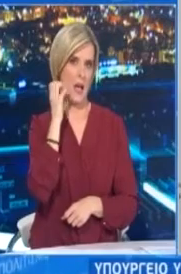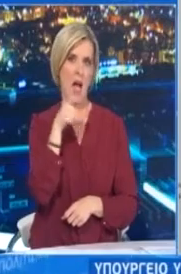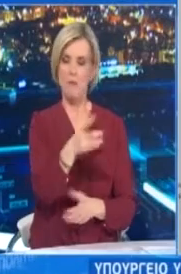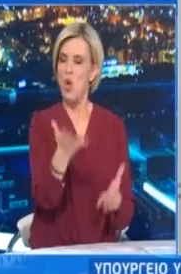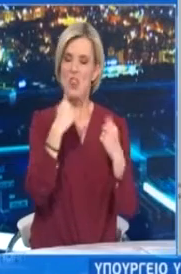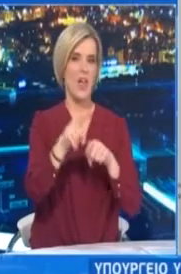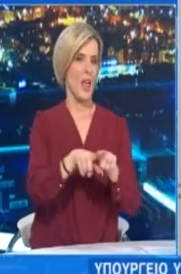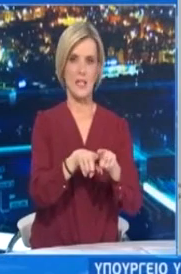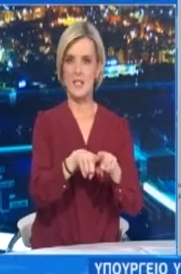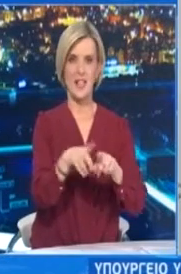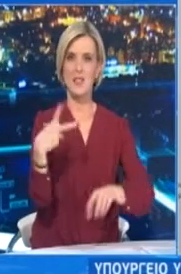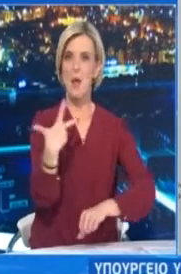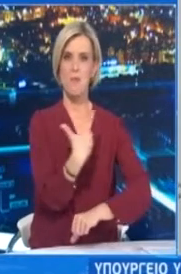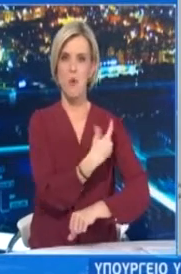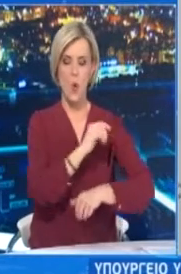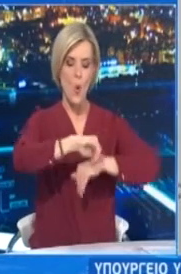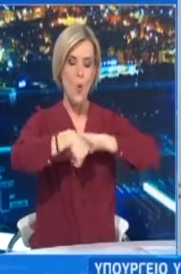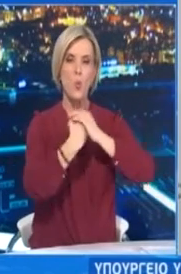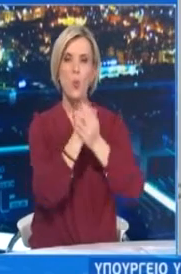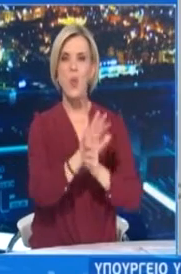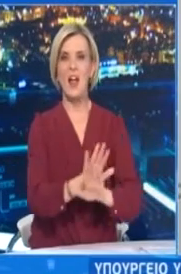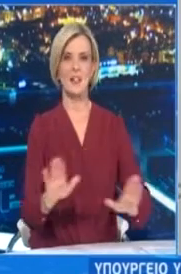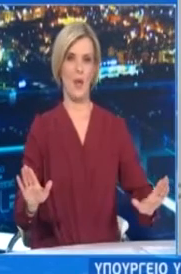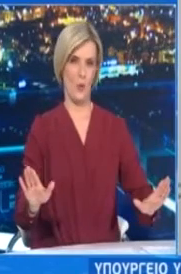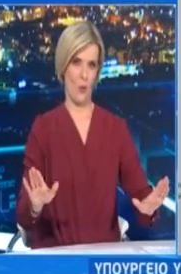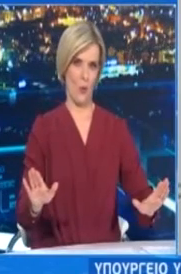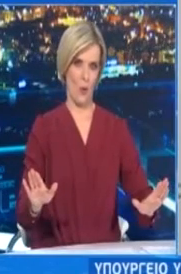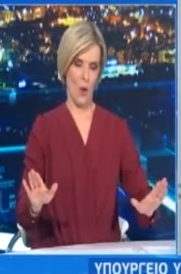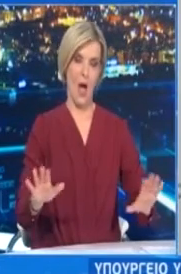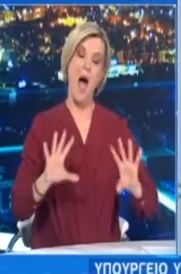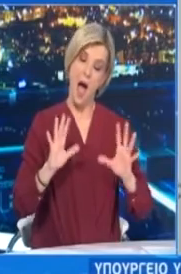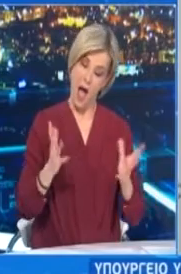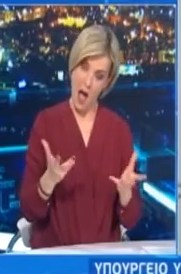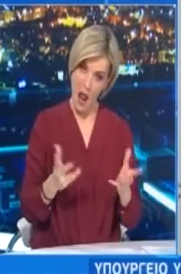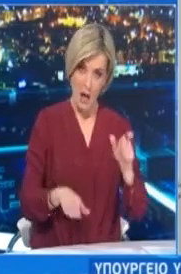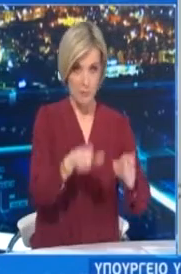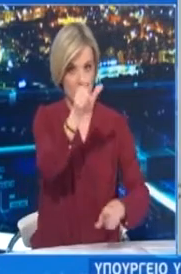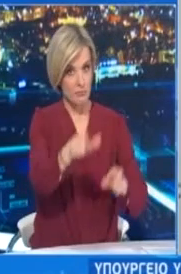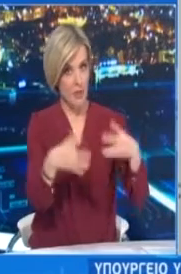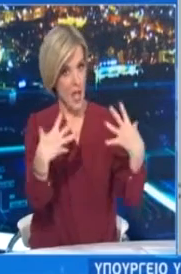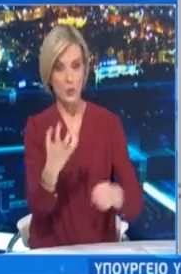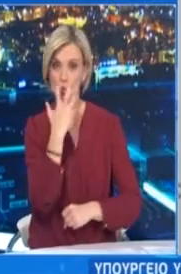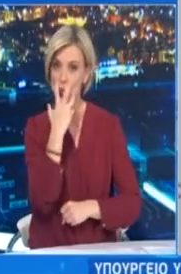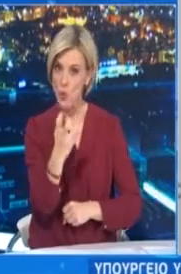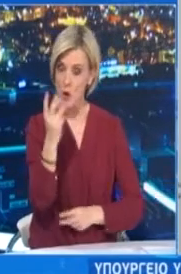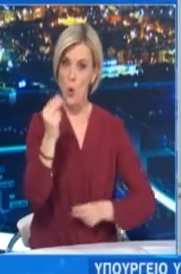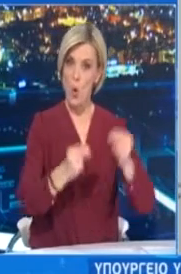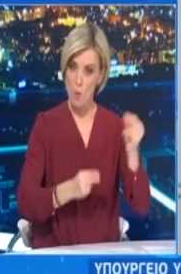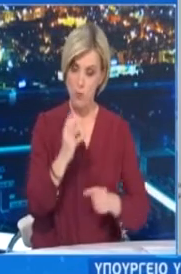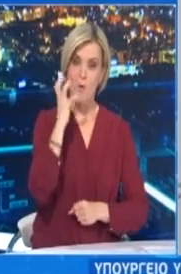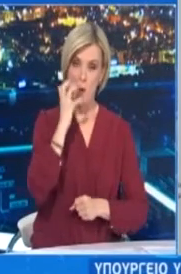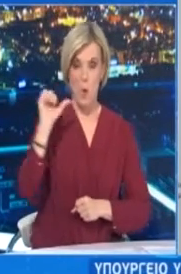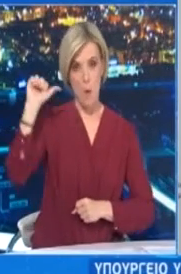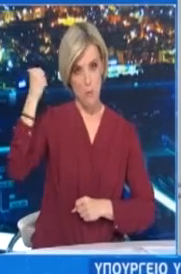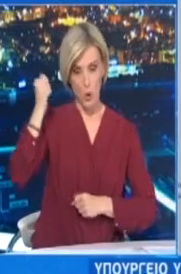σχετίζεται καθόλου με τον εμβολιασμό και δεν αποτελεί αντένδειξη. Παρόλα αυτά, όσοι έχουν ιστορικό σοβαρής αλλεργίας, θα πρέπει να